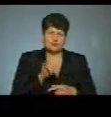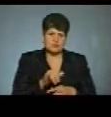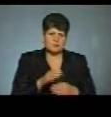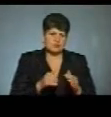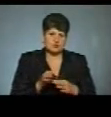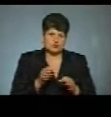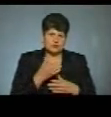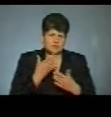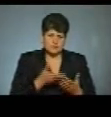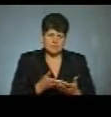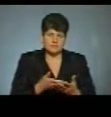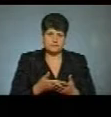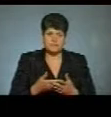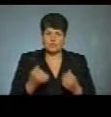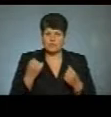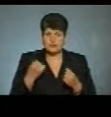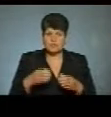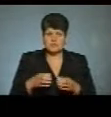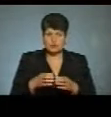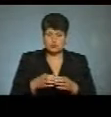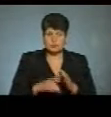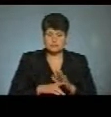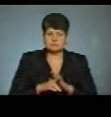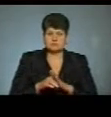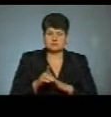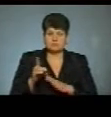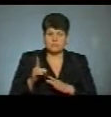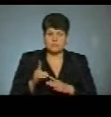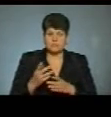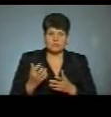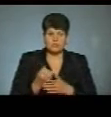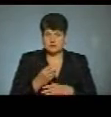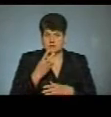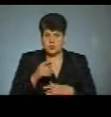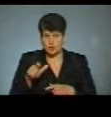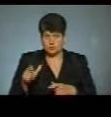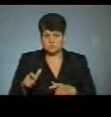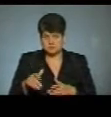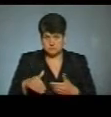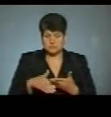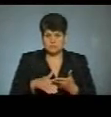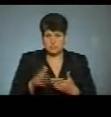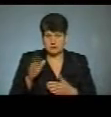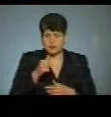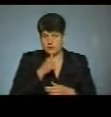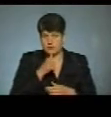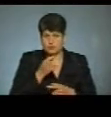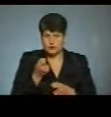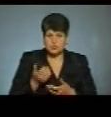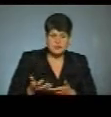практично. І ми от в фітнес-групі ото все замутили, і получилося отак, дивлюся, люди відгукуються, кажуть, давай попробуємо, хоч